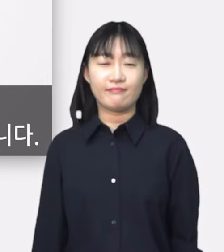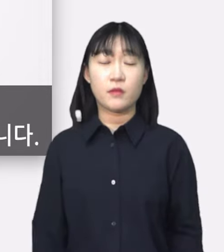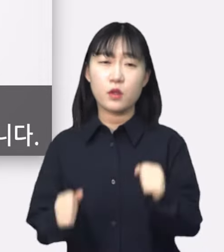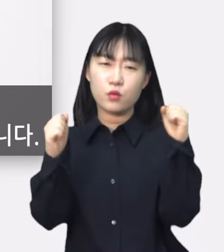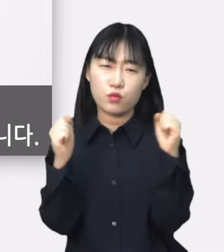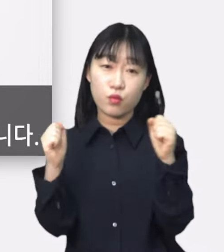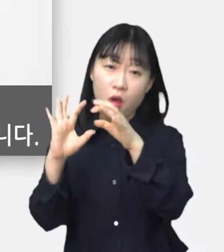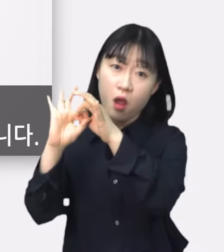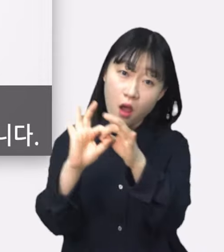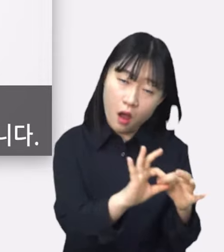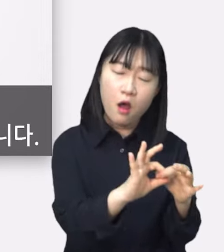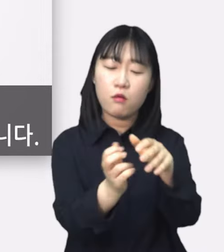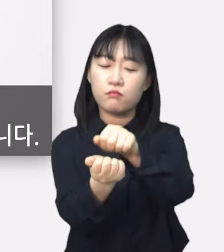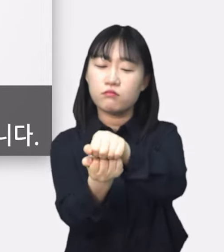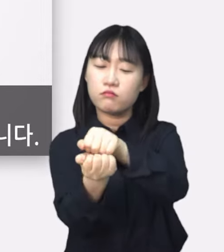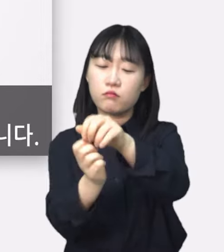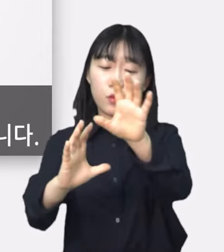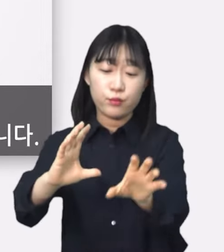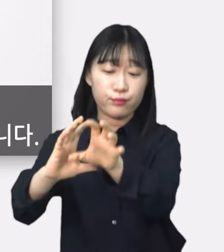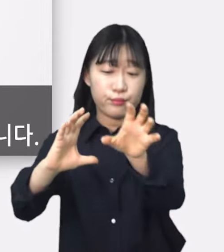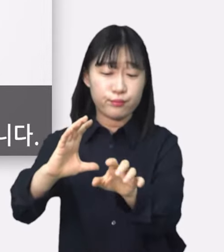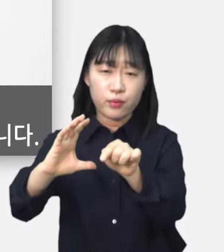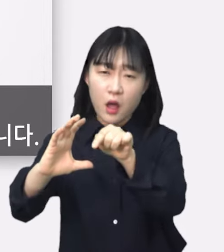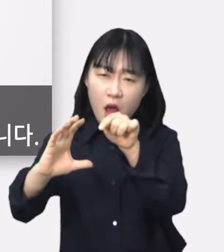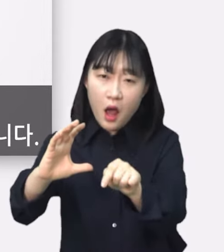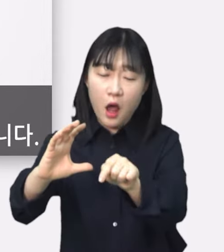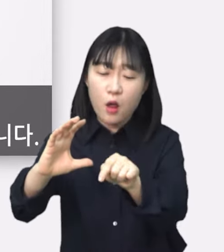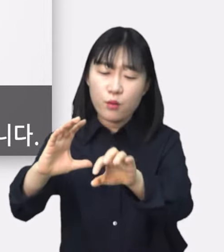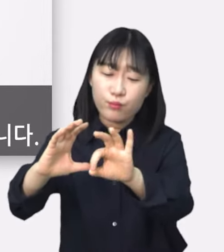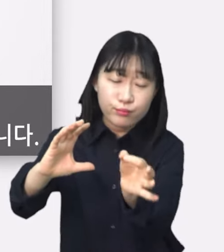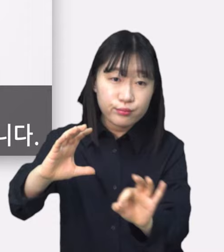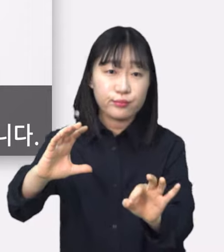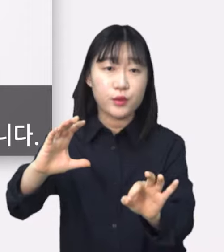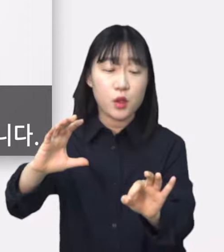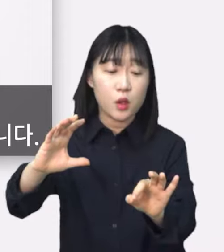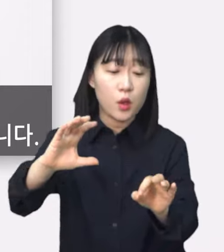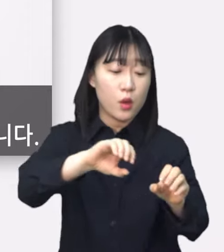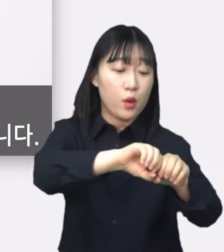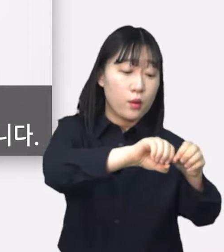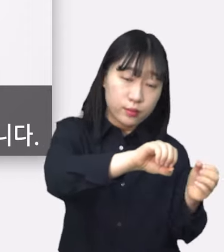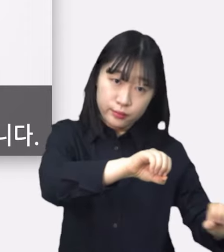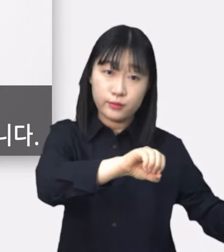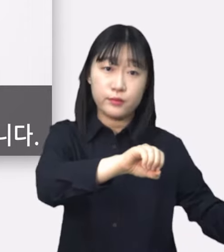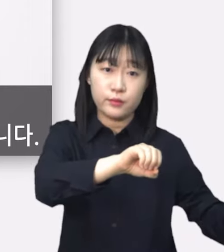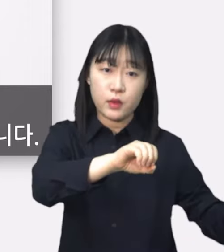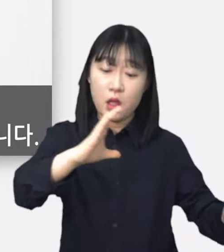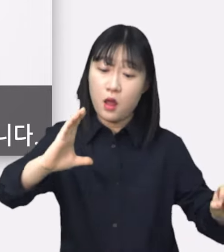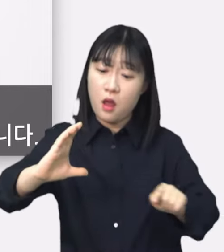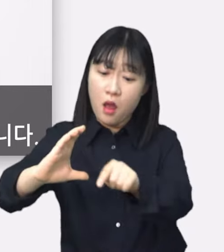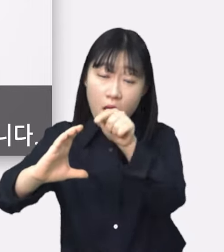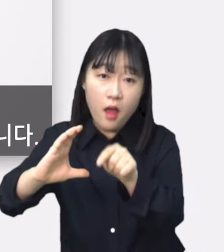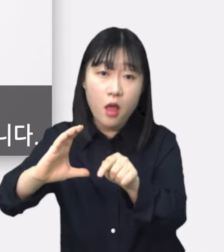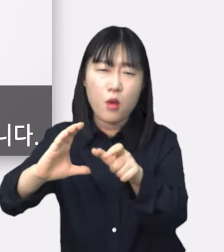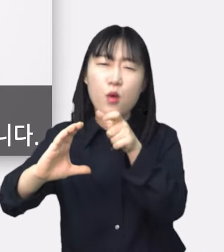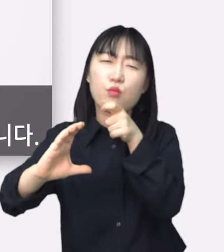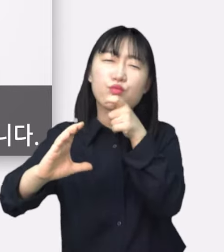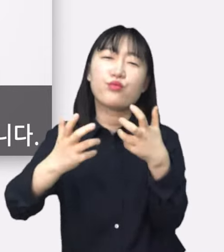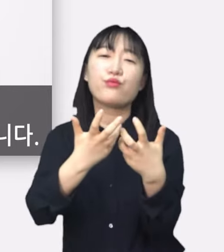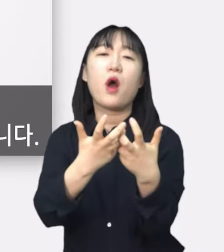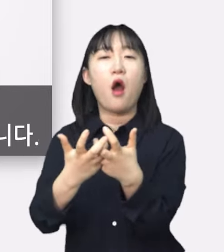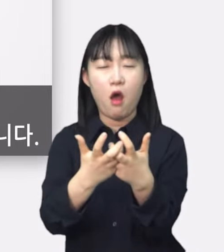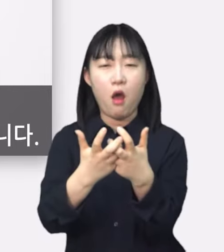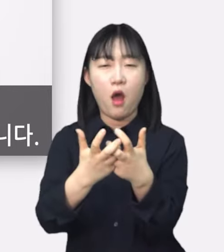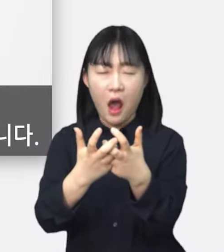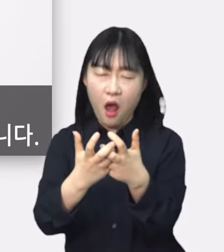추운 날씨가 계속되면 세탁기 안에서 물이 지나가는 급수호스나 배수호스, 세탁기 내부에